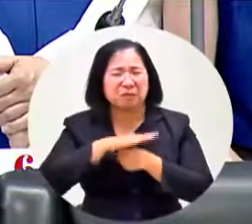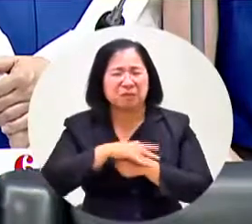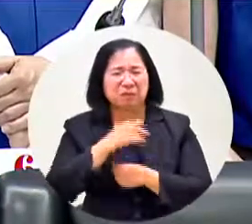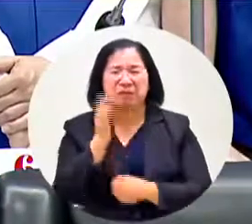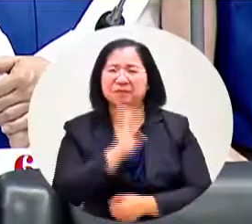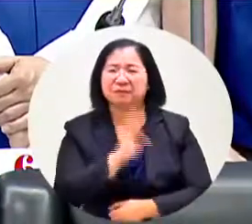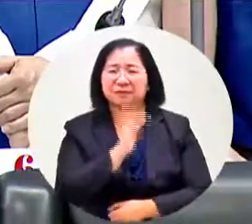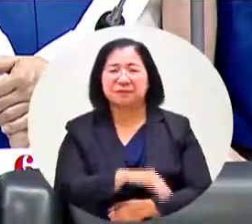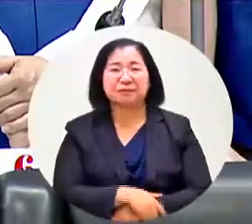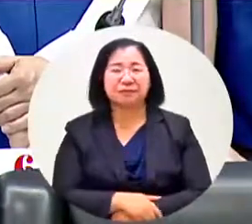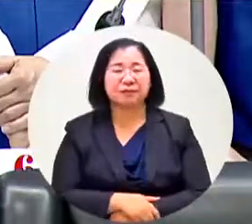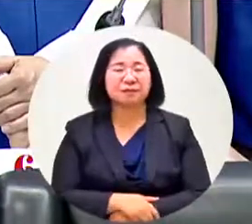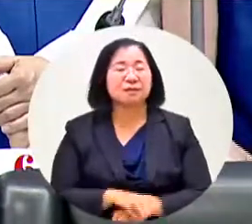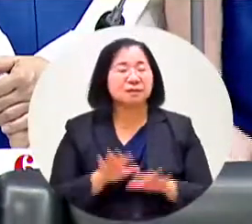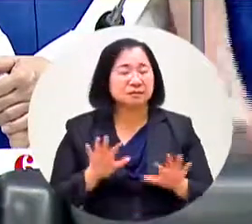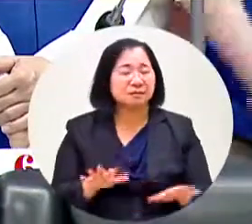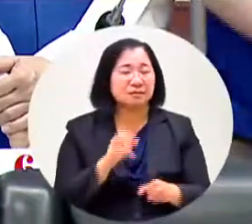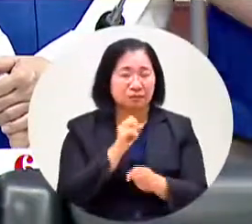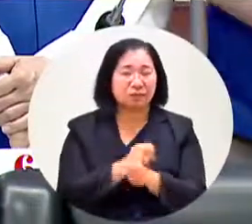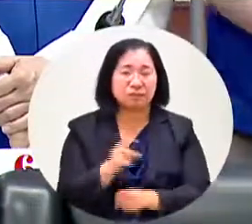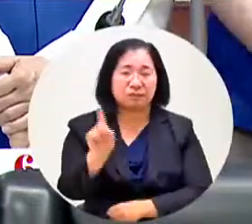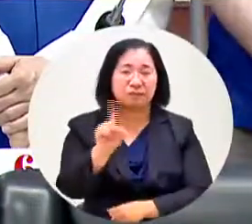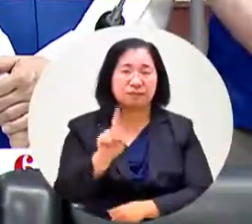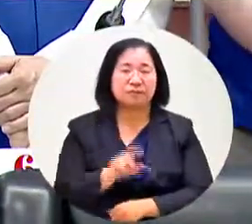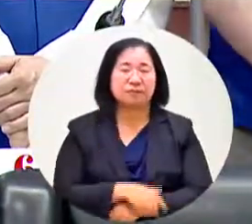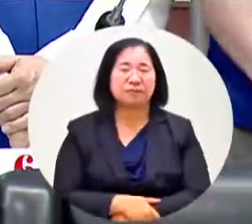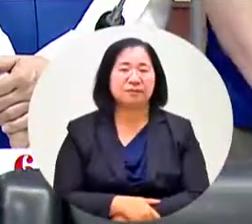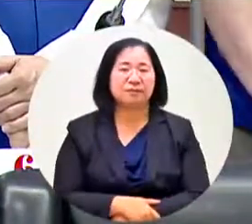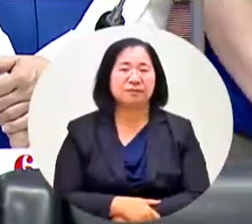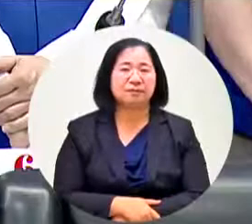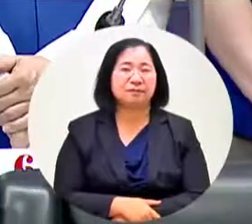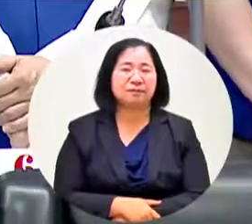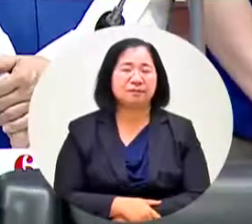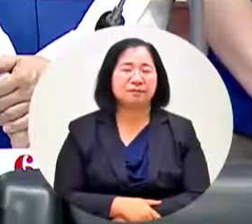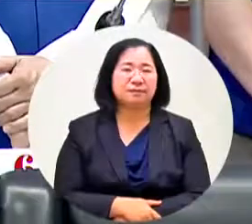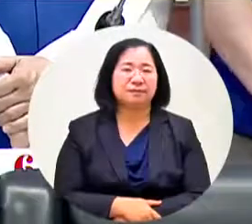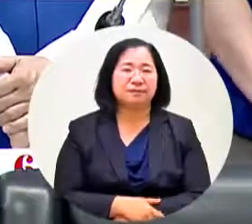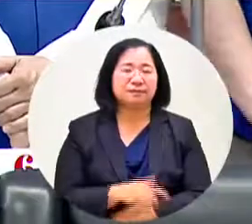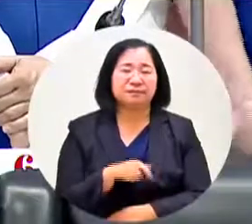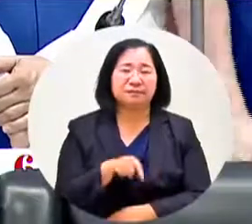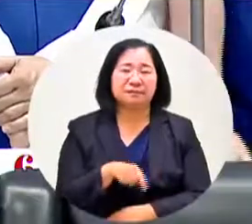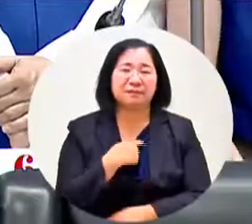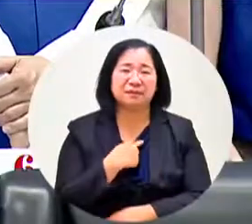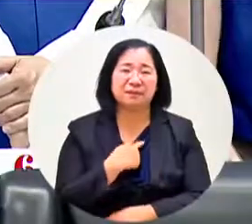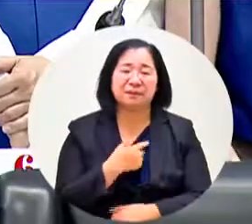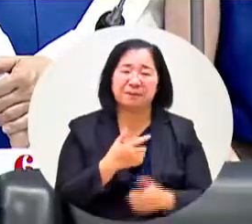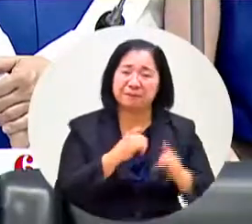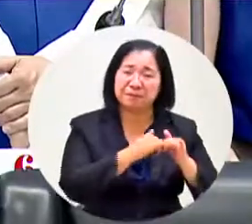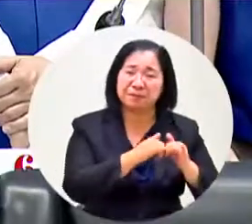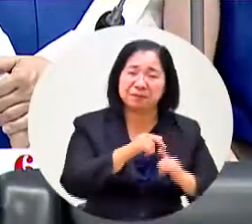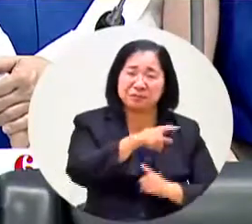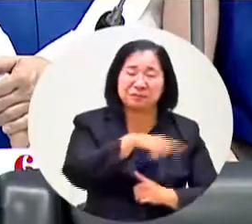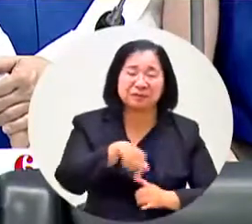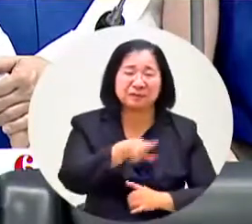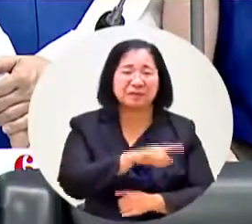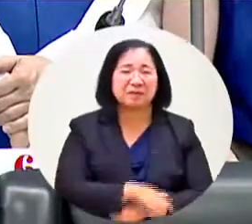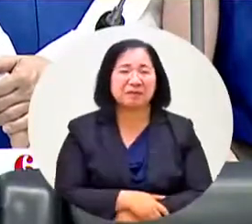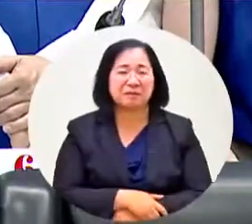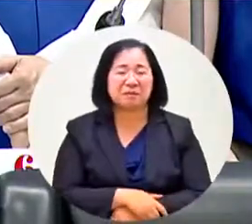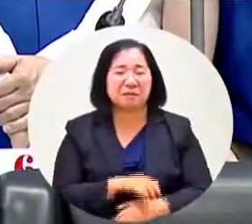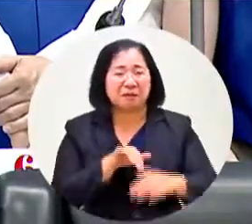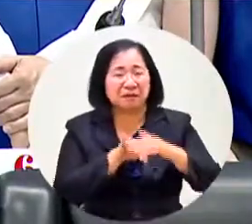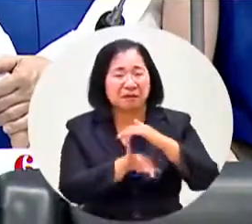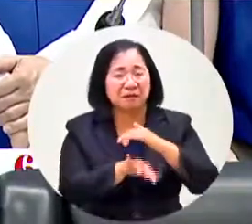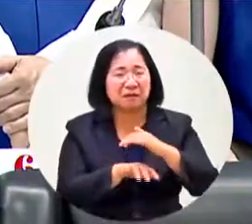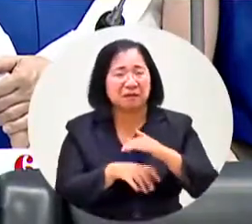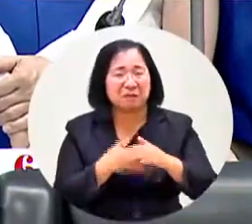的网军，这阵子的纷扰造成大家看不到你专心市政，你晚上过劳，